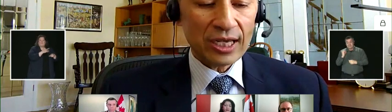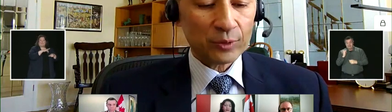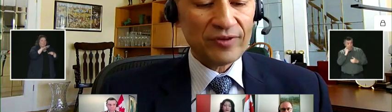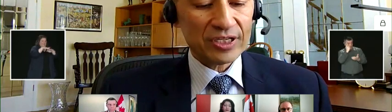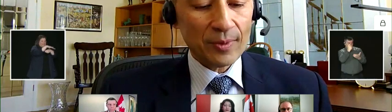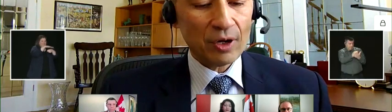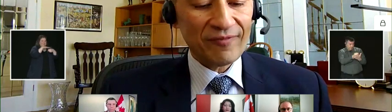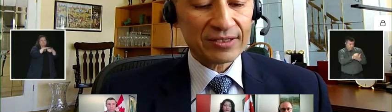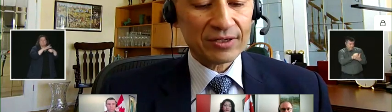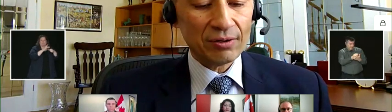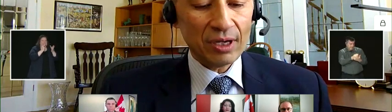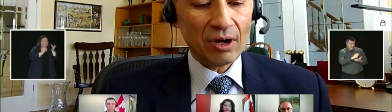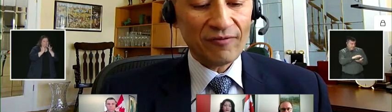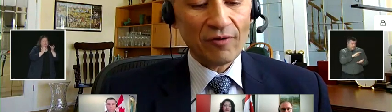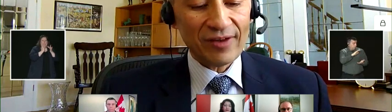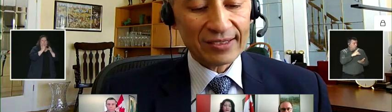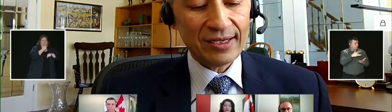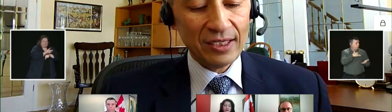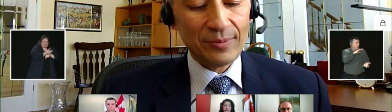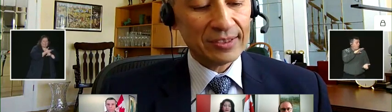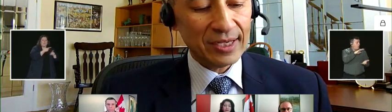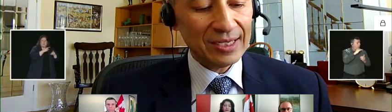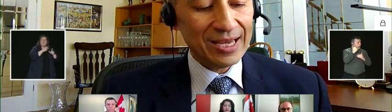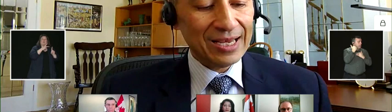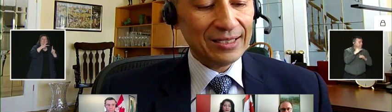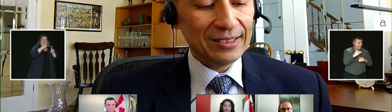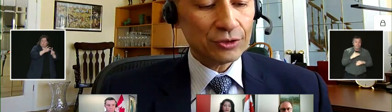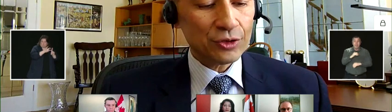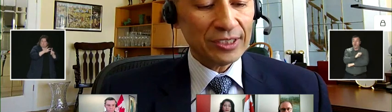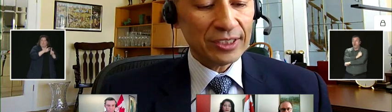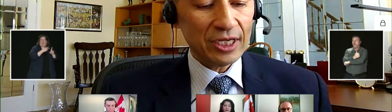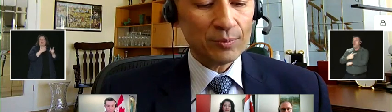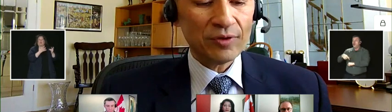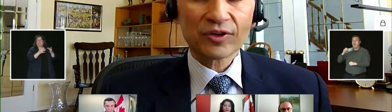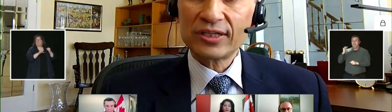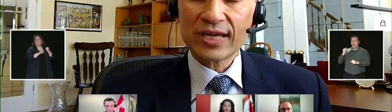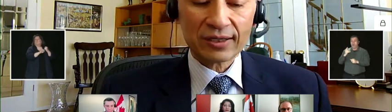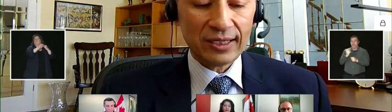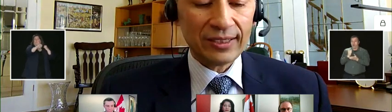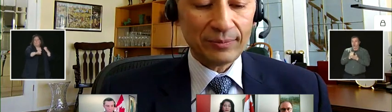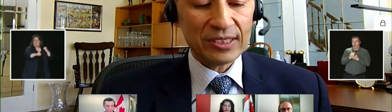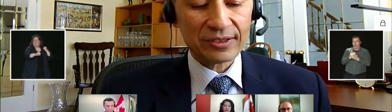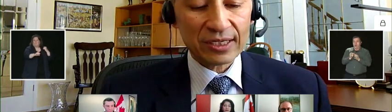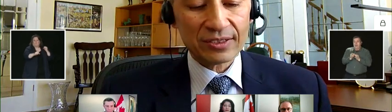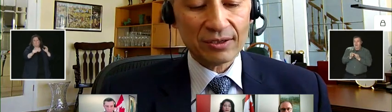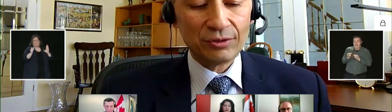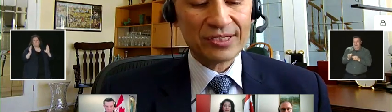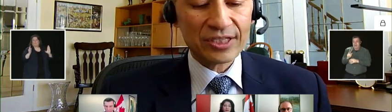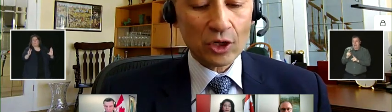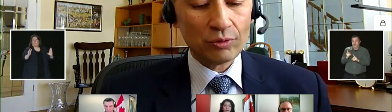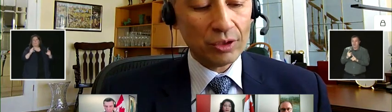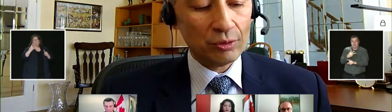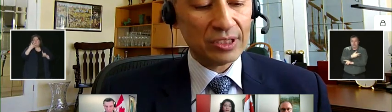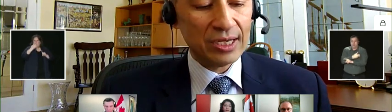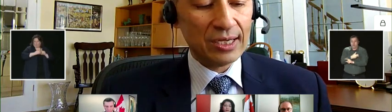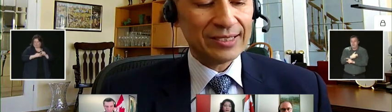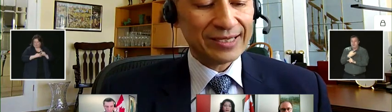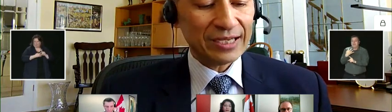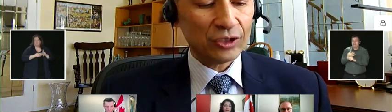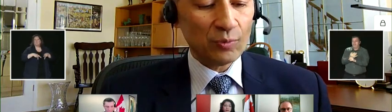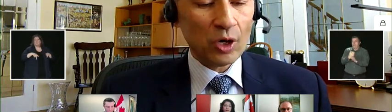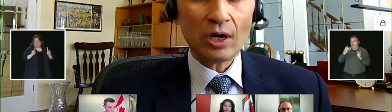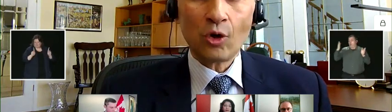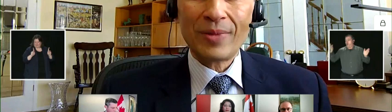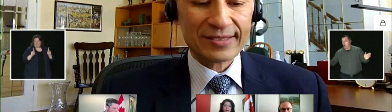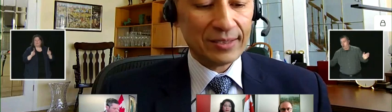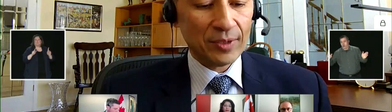lorsque l'approvisionnement en vaccins est limité, les autorités peuvent retarder l'administration d'une seconde dose de